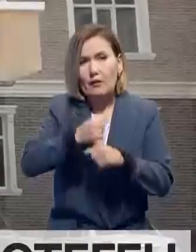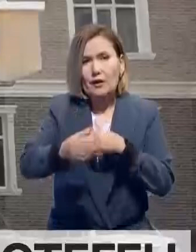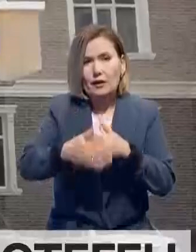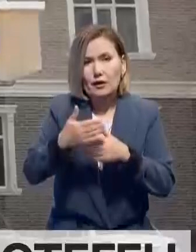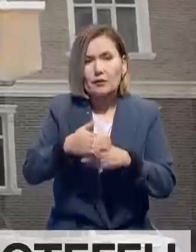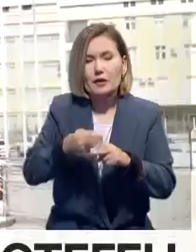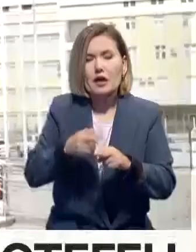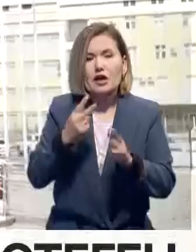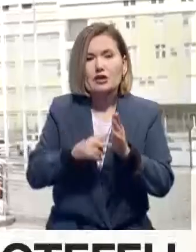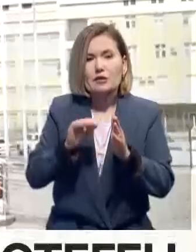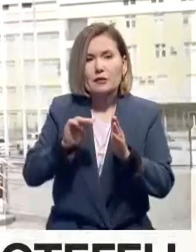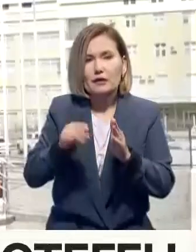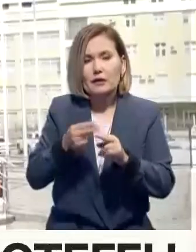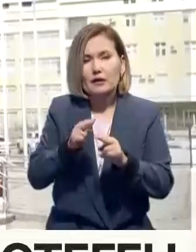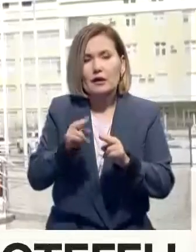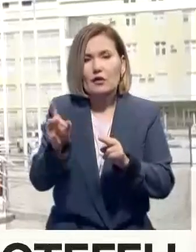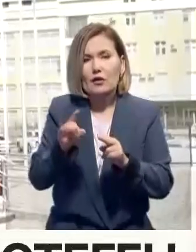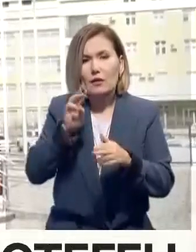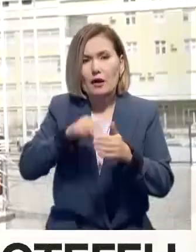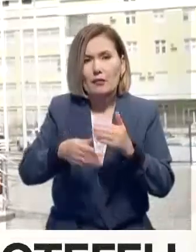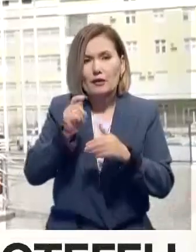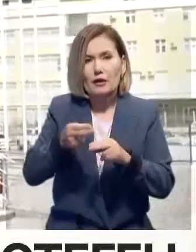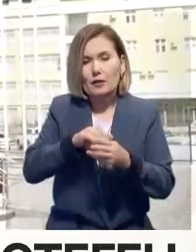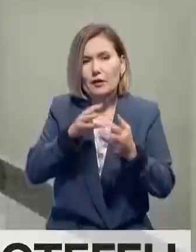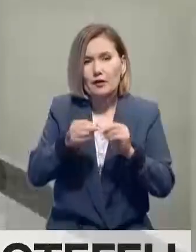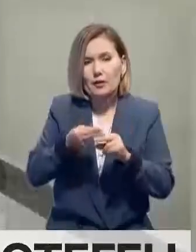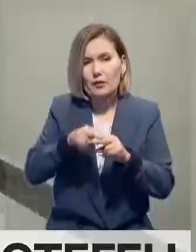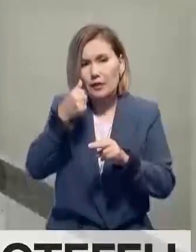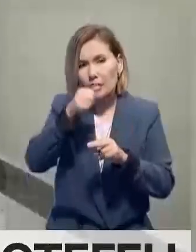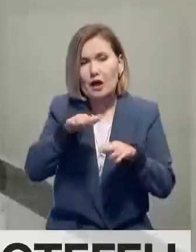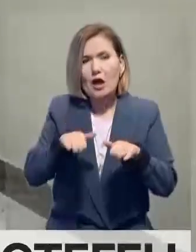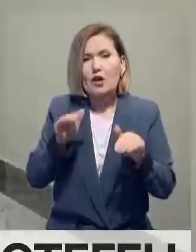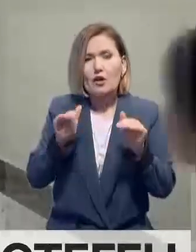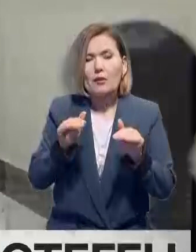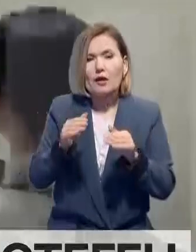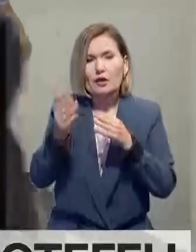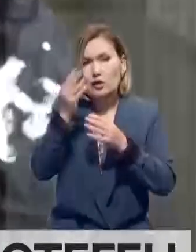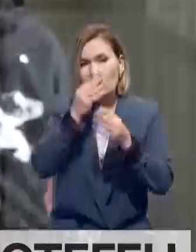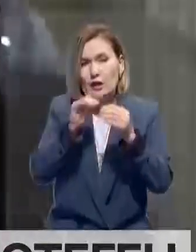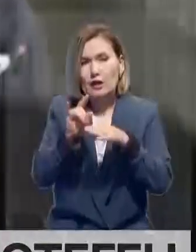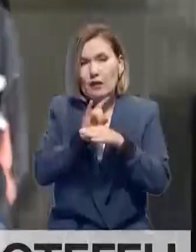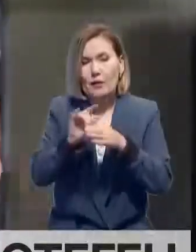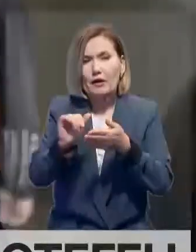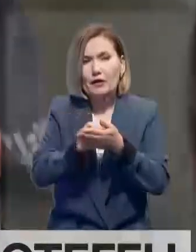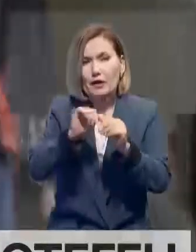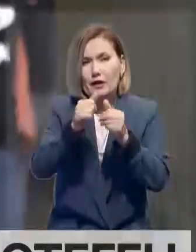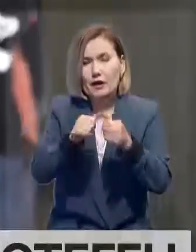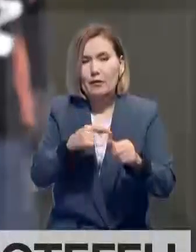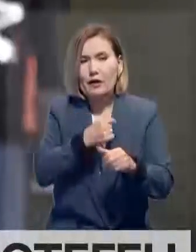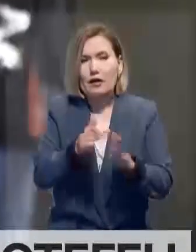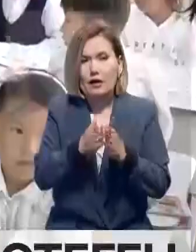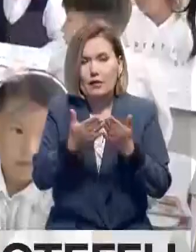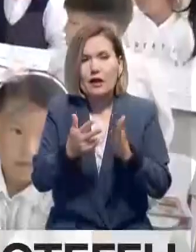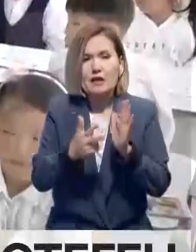оған 70 мың теңге көлемінде айыппұл салынды. Жалпы биыл жергілікті колледжде жалған дипломмен сабақ берген 8 оқытушы